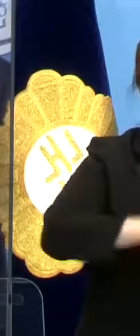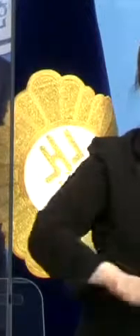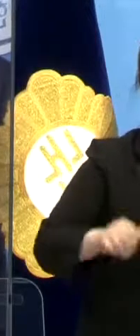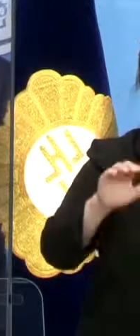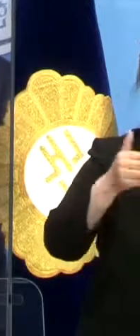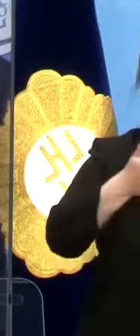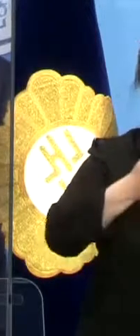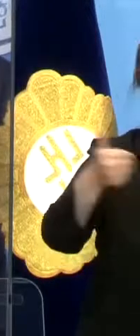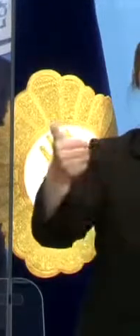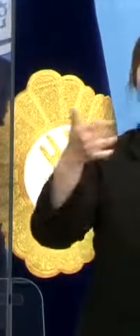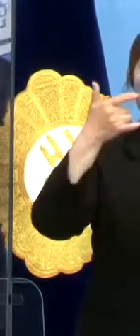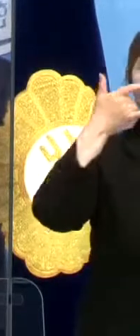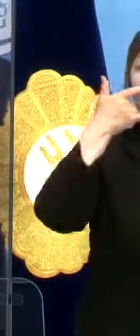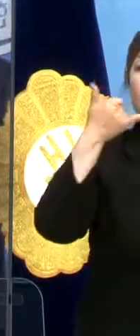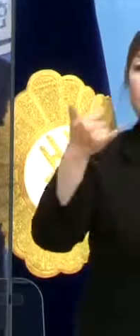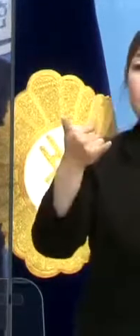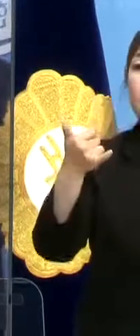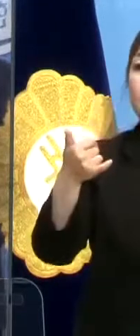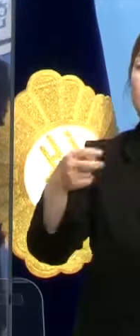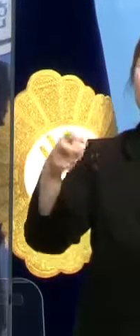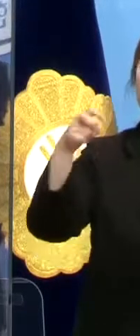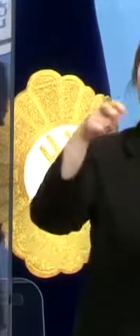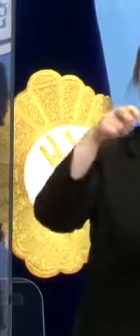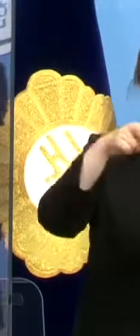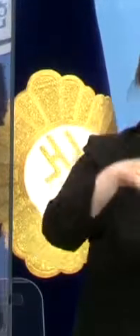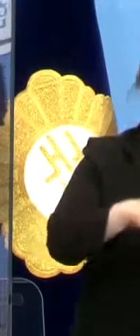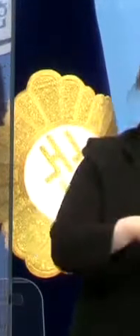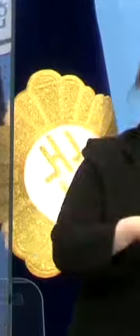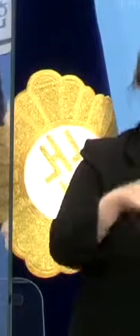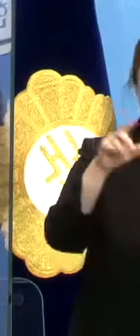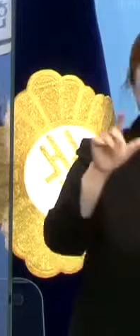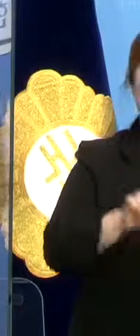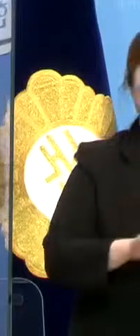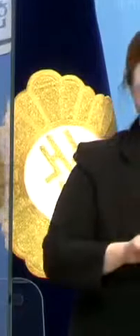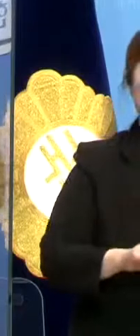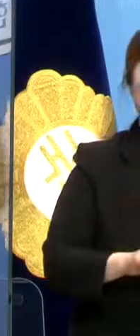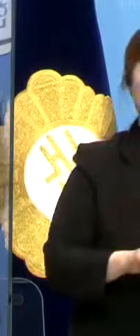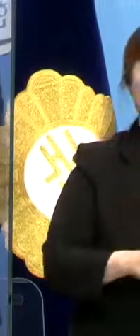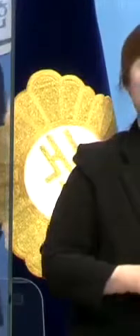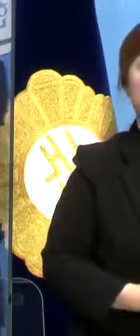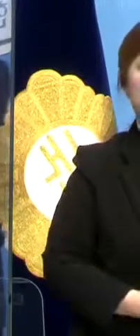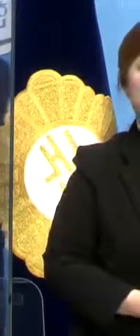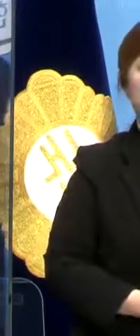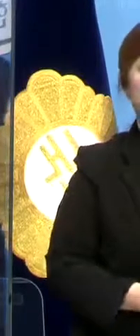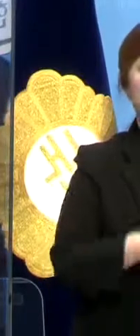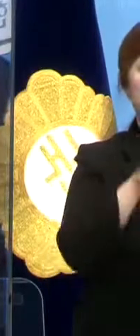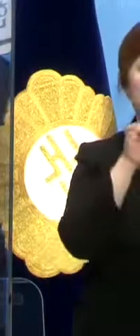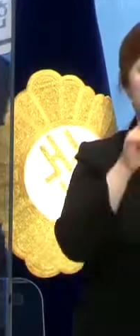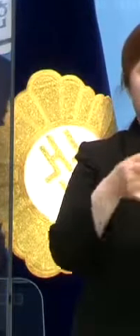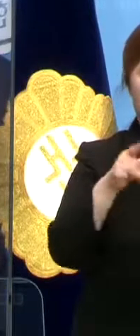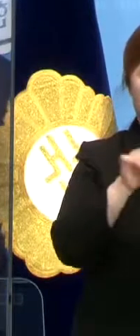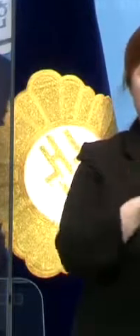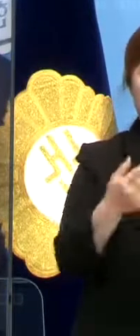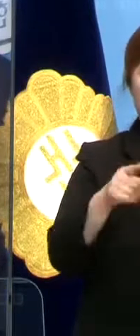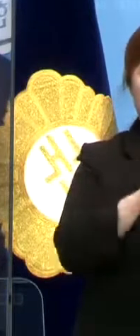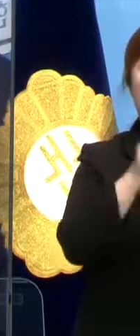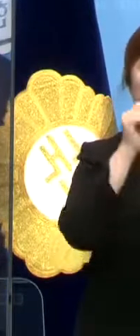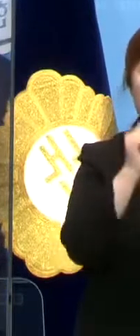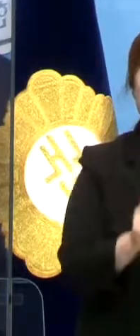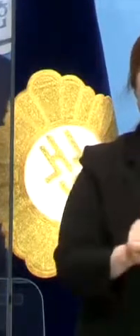무릎을 꿇 쓸 수밖에 없는 이런 상황인가 4 그 자리에 함께 떠 이었는지 다